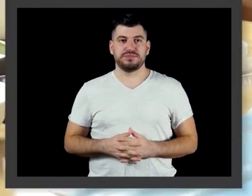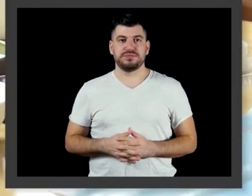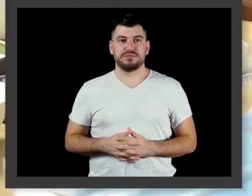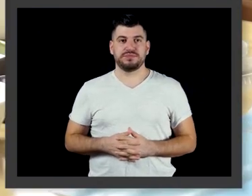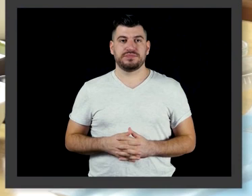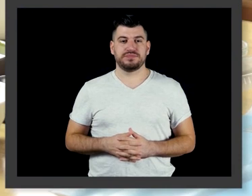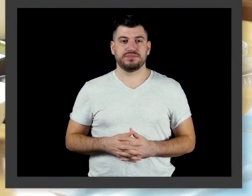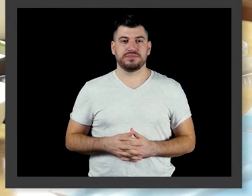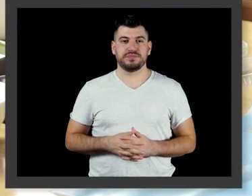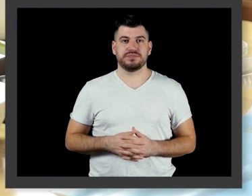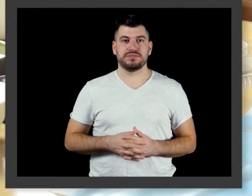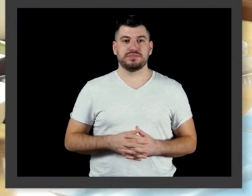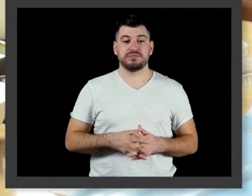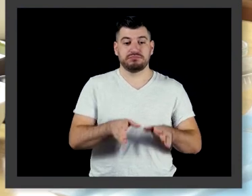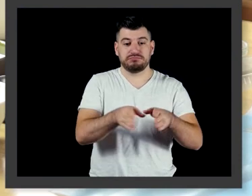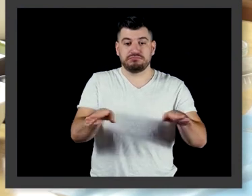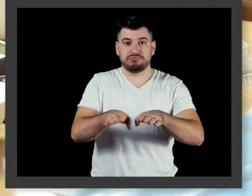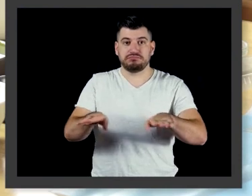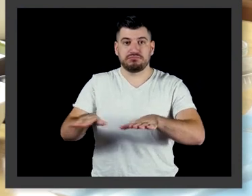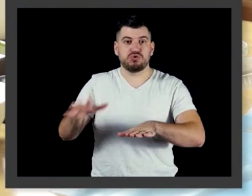Απλώνω λίγο να πάνε ομοιόμορφα.